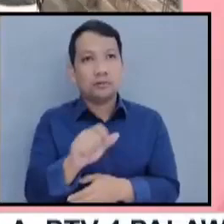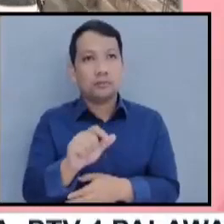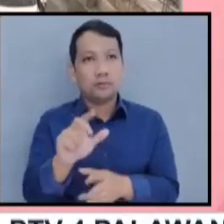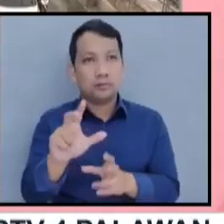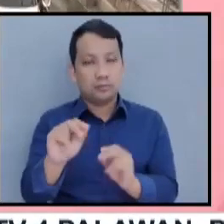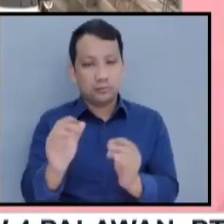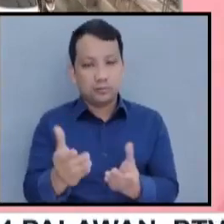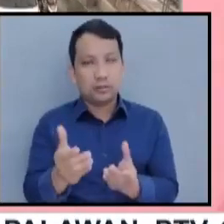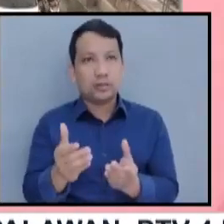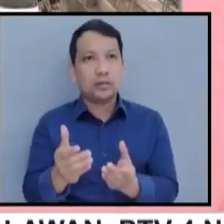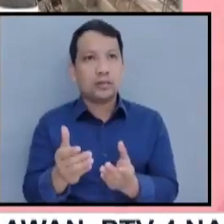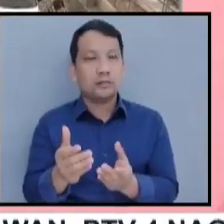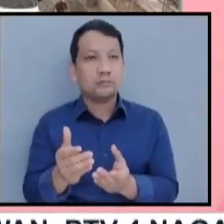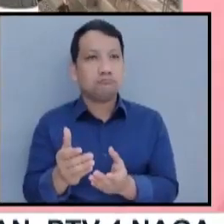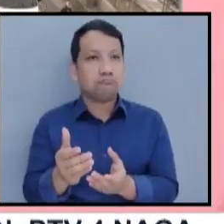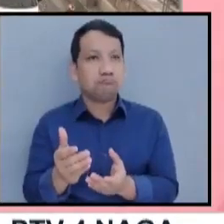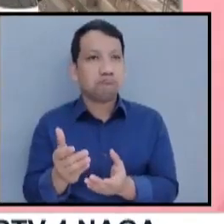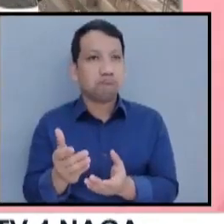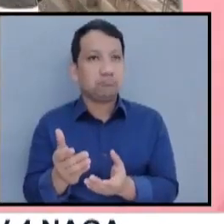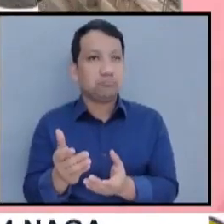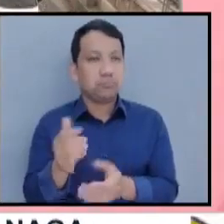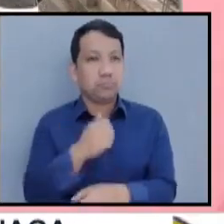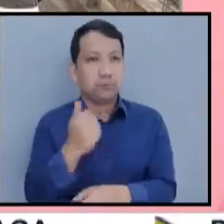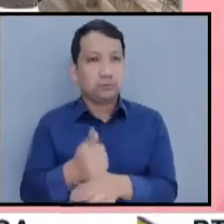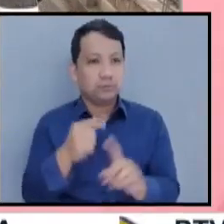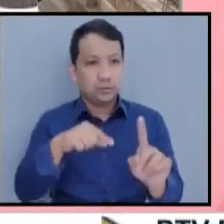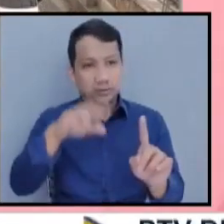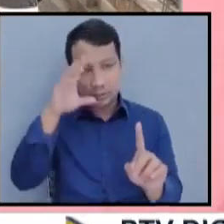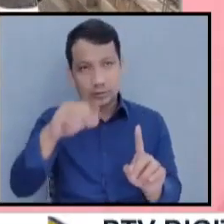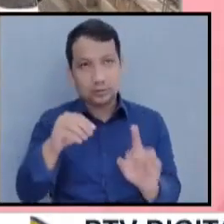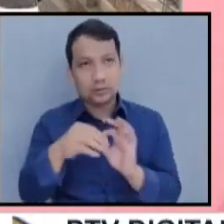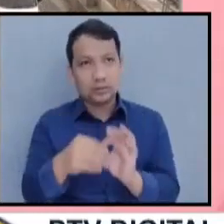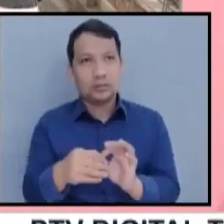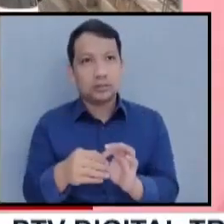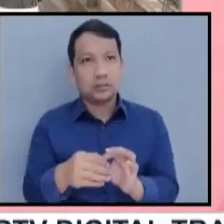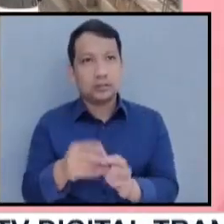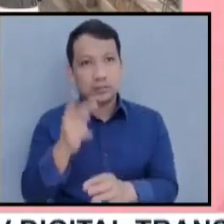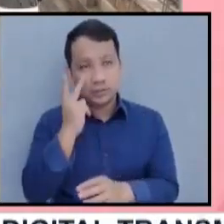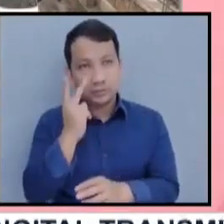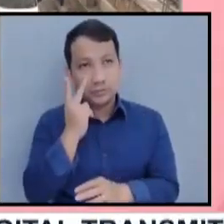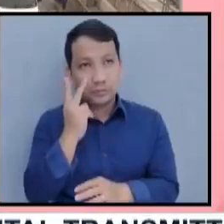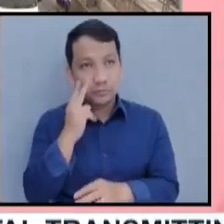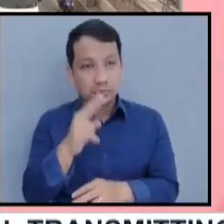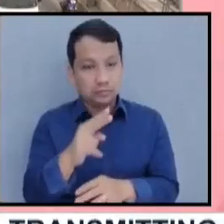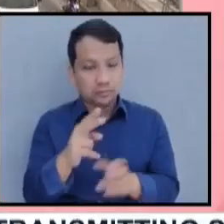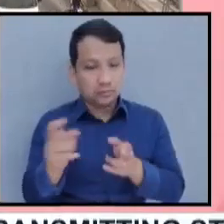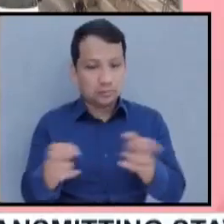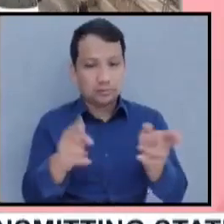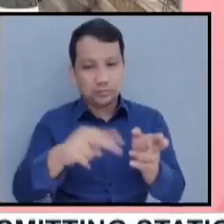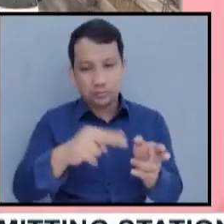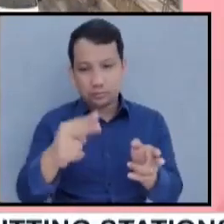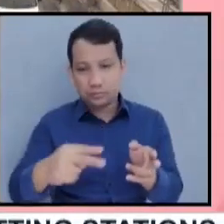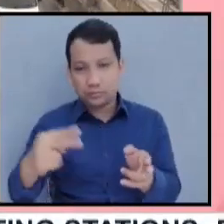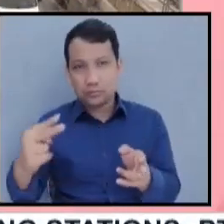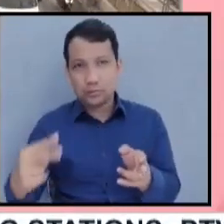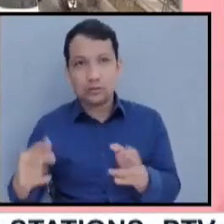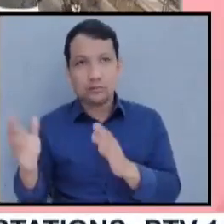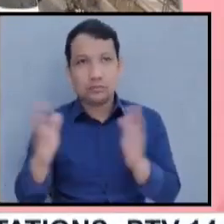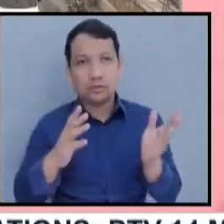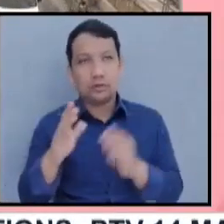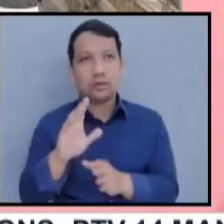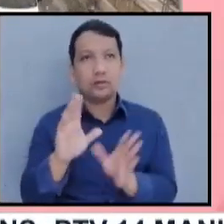araw. Samantala, Audrey, isang lalaki naman ang natagpuan palutang-lutang sa ilog ng Cagayan sa bahagi ng